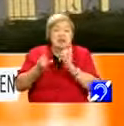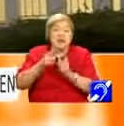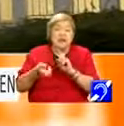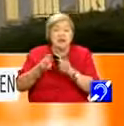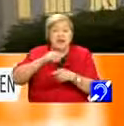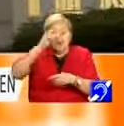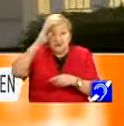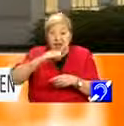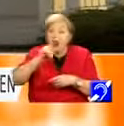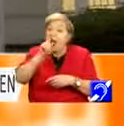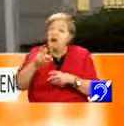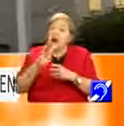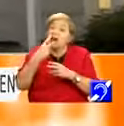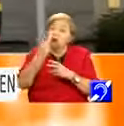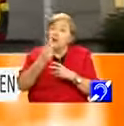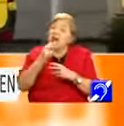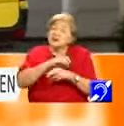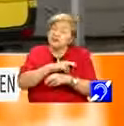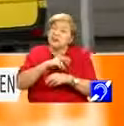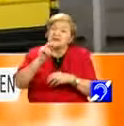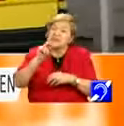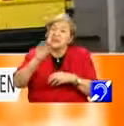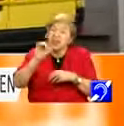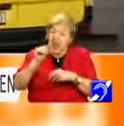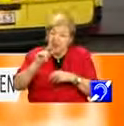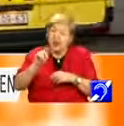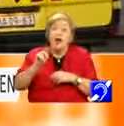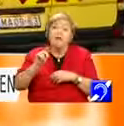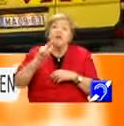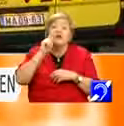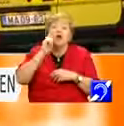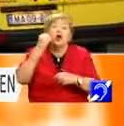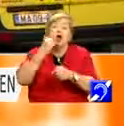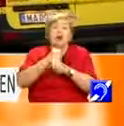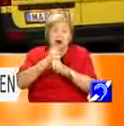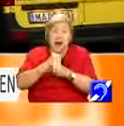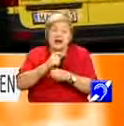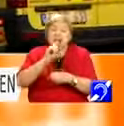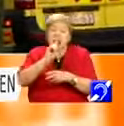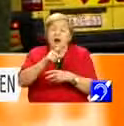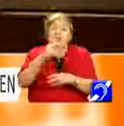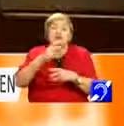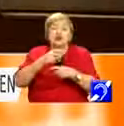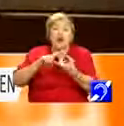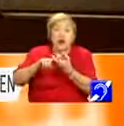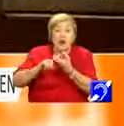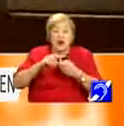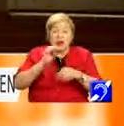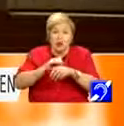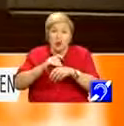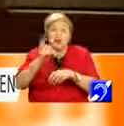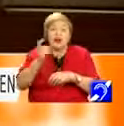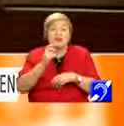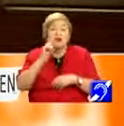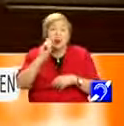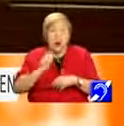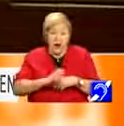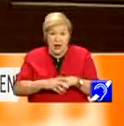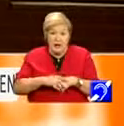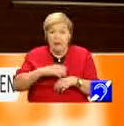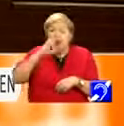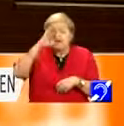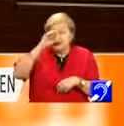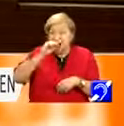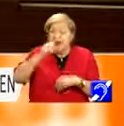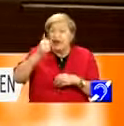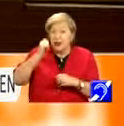același medic care lucrează și colaborează cu medicii din Ungaria. Vă reamintesc că încă de aseară este aici la